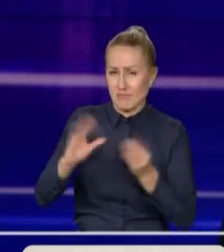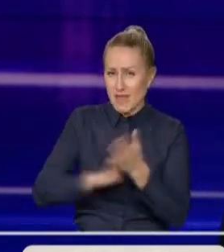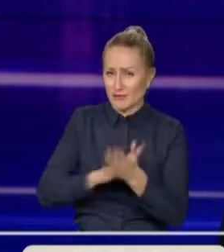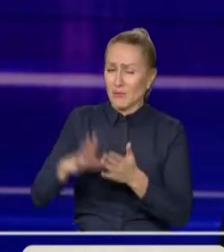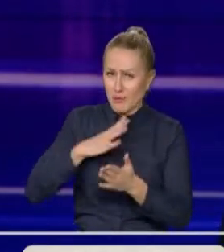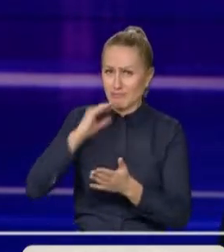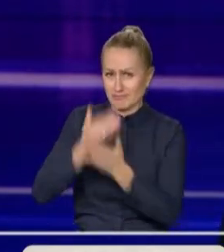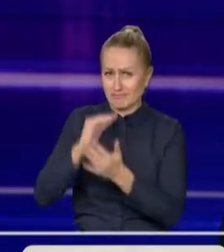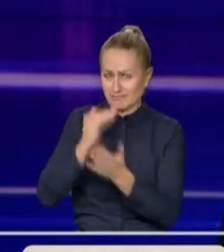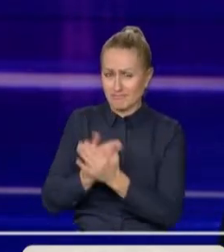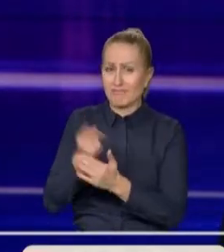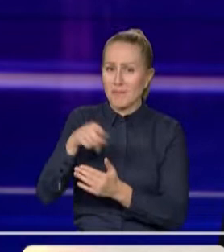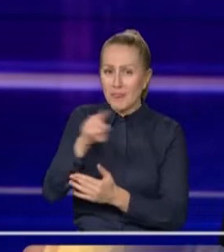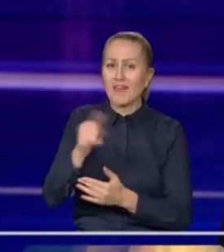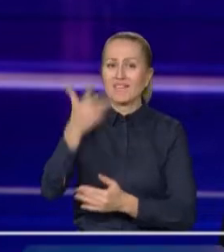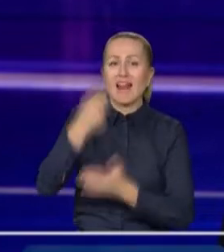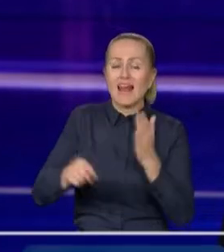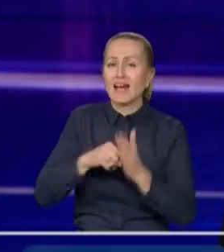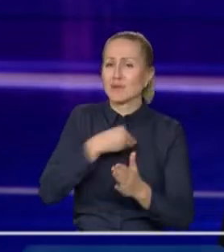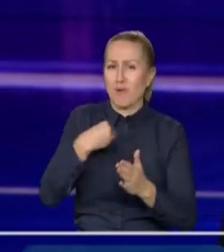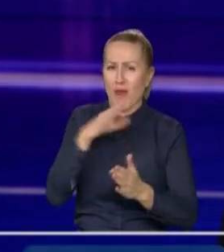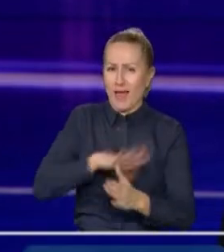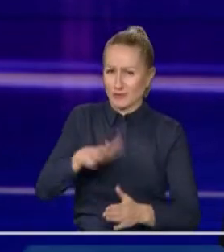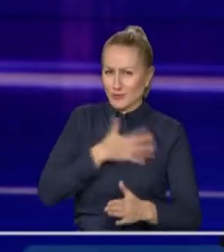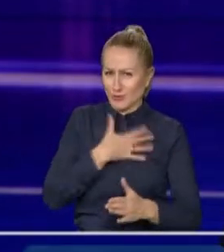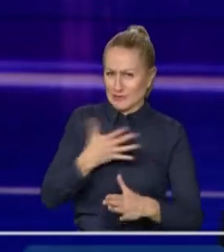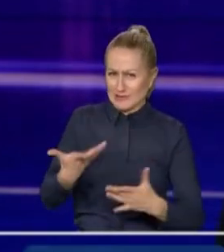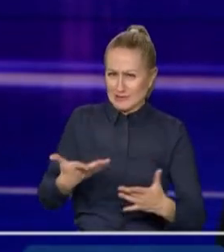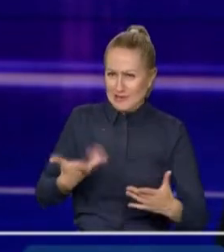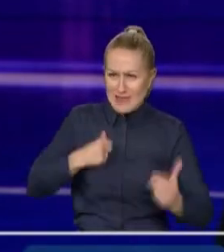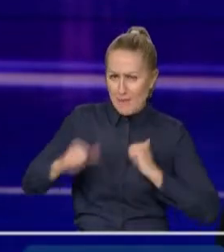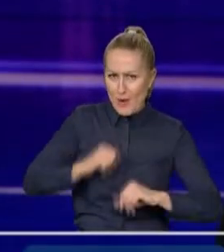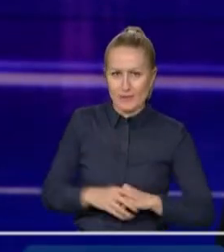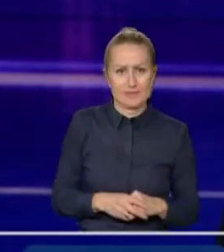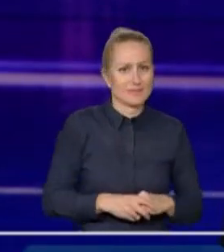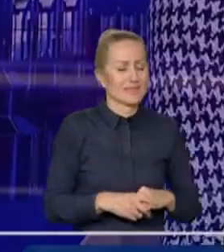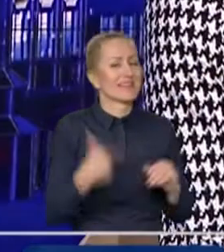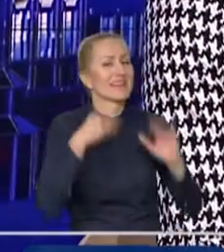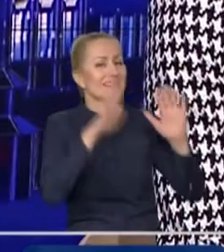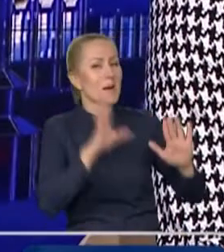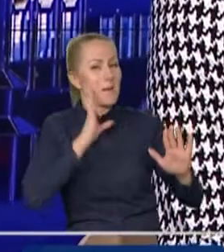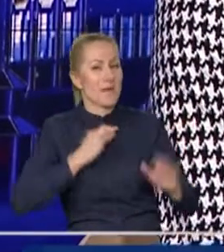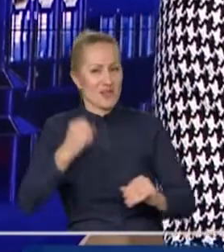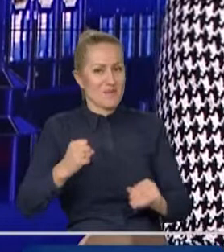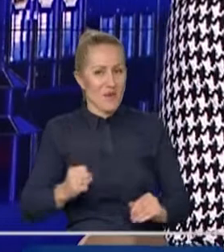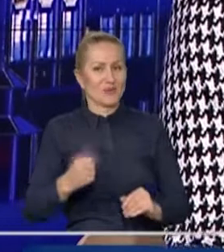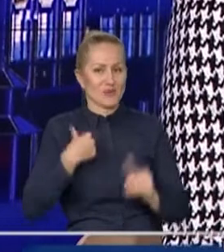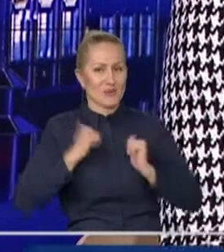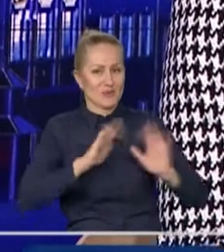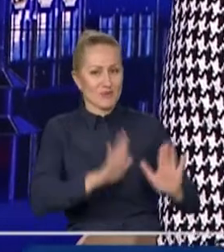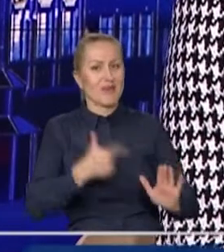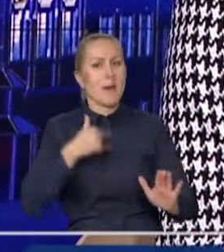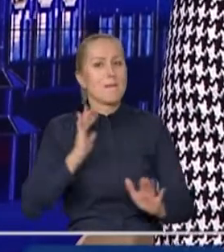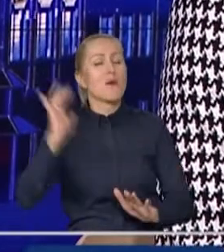wypowiadali takie tezy, które w Polakach mogły budzić zaniepokojenie. Ale muszę panią poseł uspokoić, bo ja byłem na tej konwencji jako